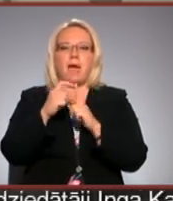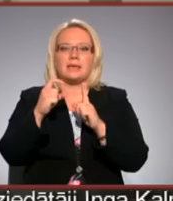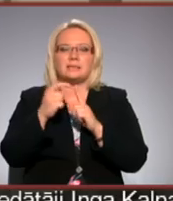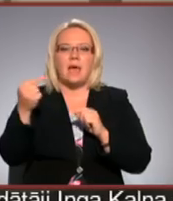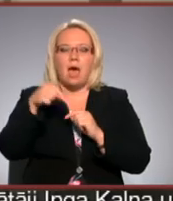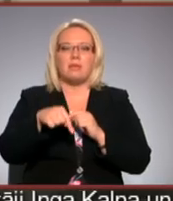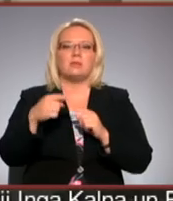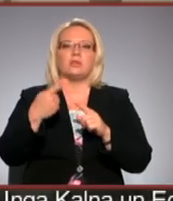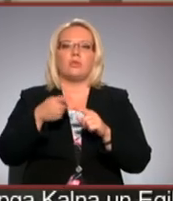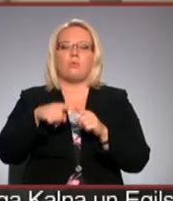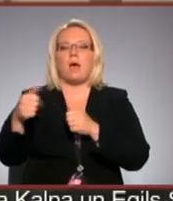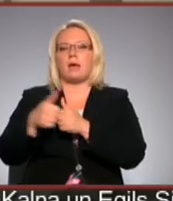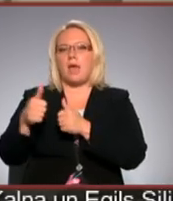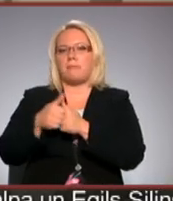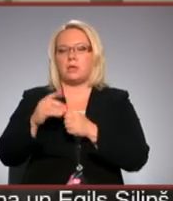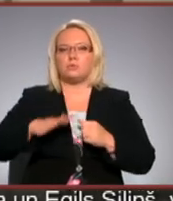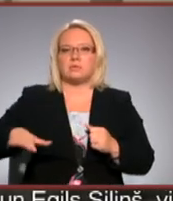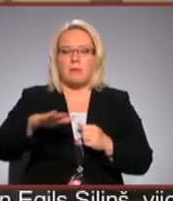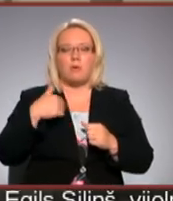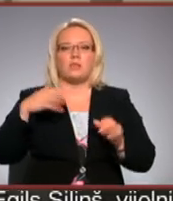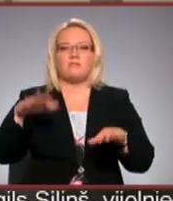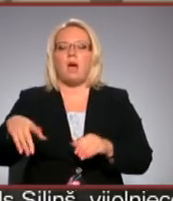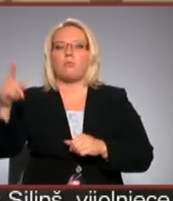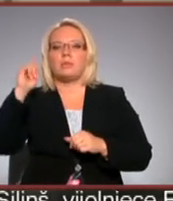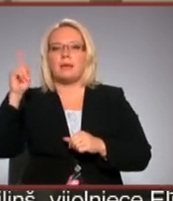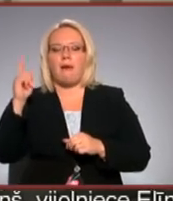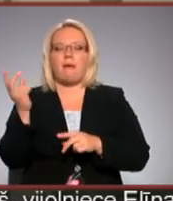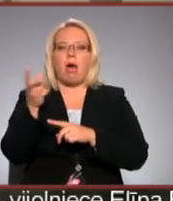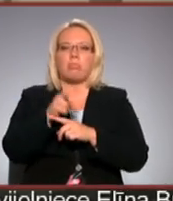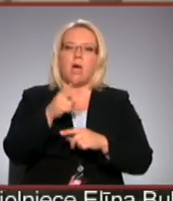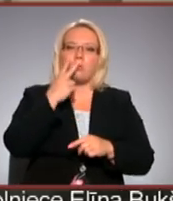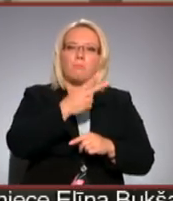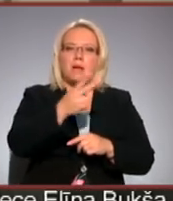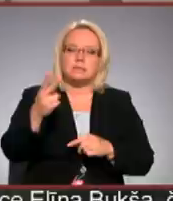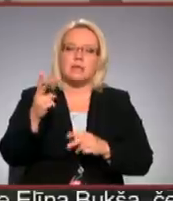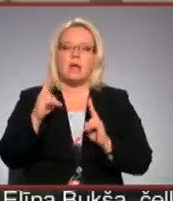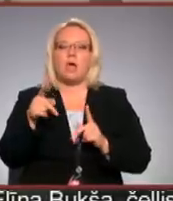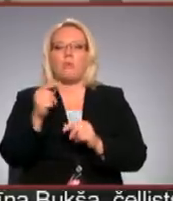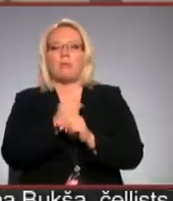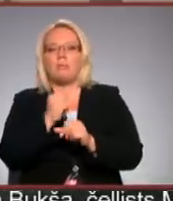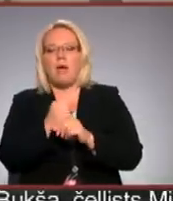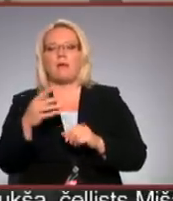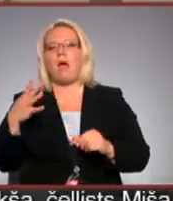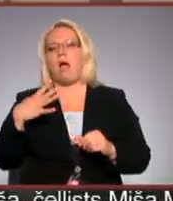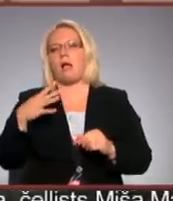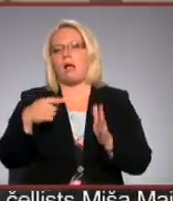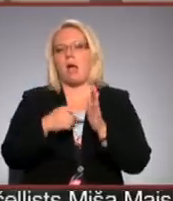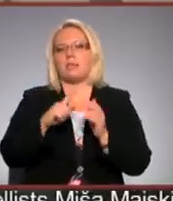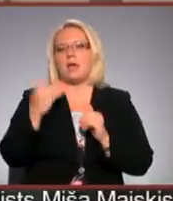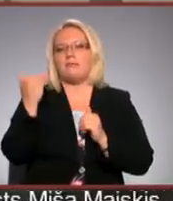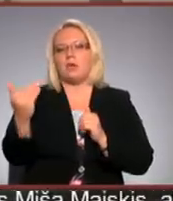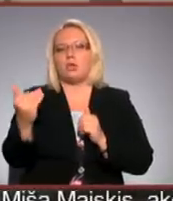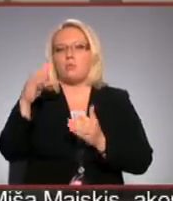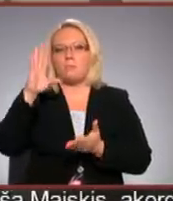no kaimiņu zemēm. Un es varu tikai atnākt un paskatīties par plecu, kā viņi to dara, kāda ir viņu pieredze.